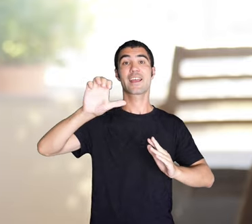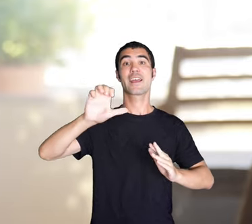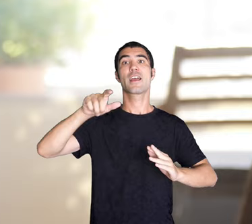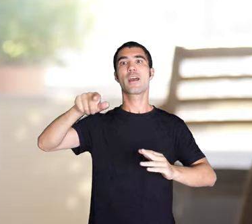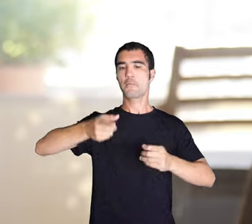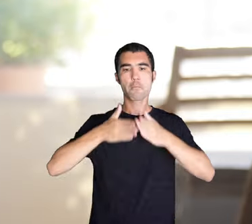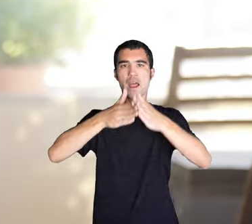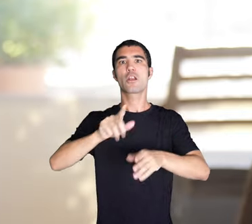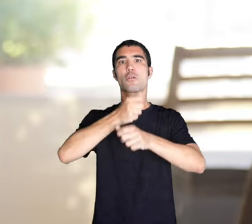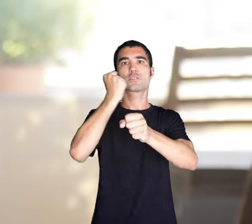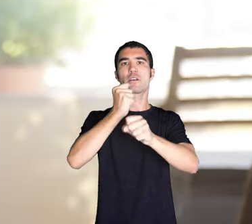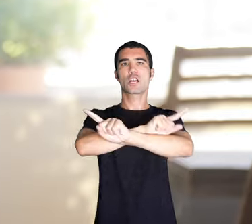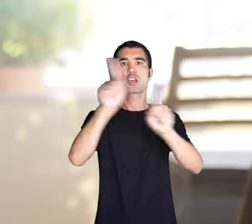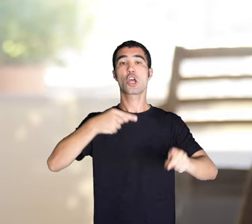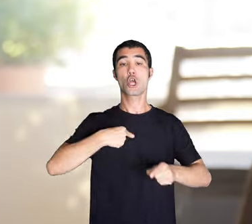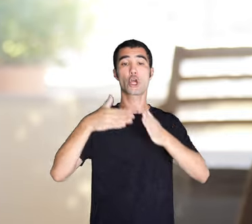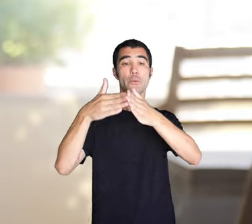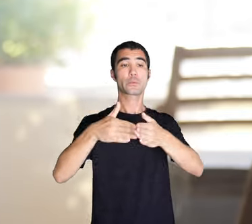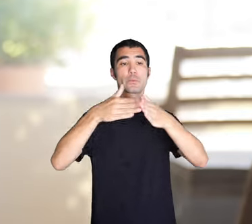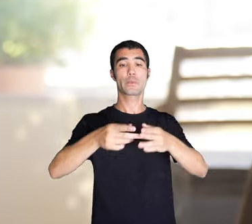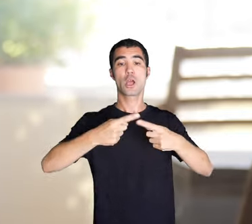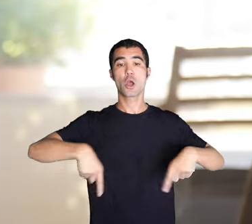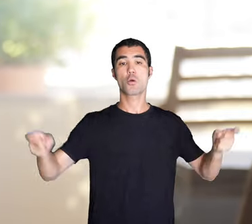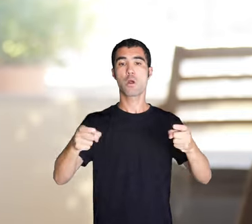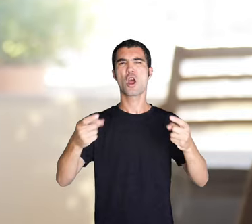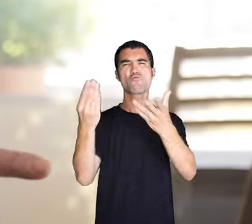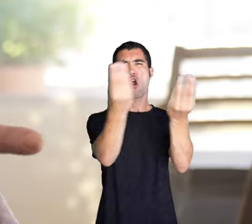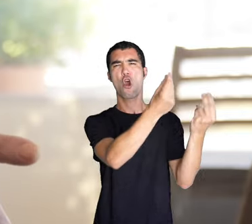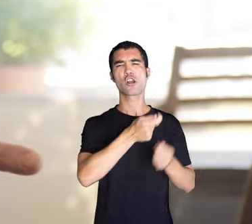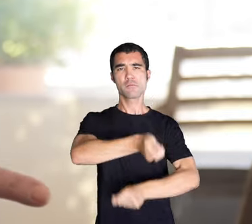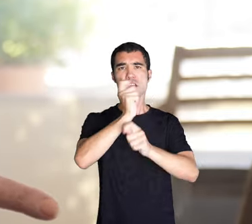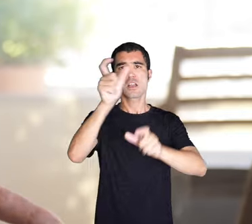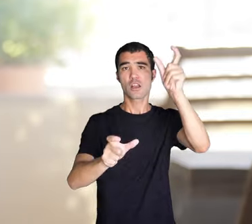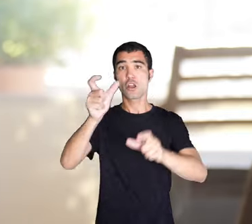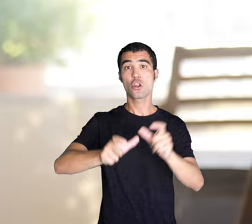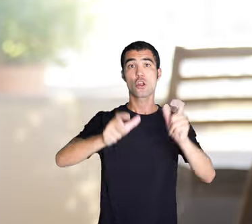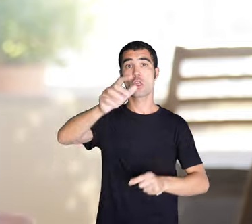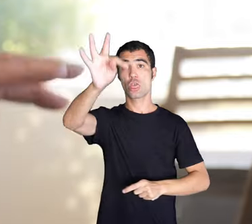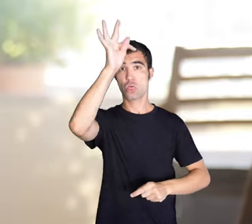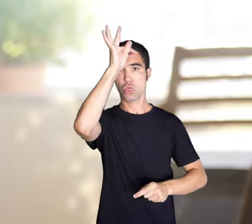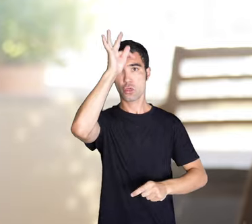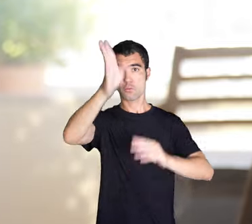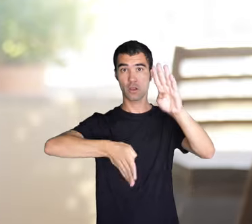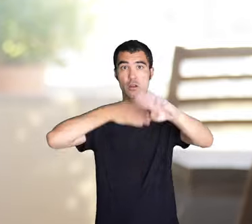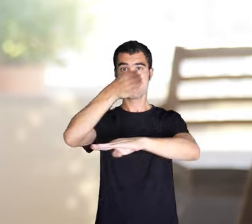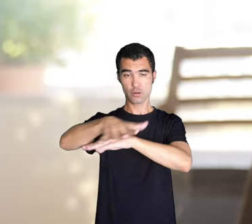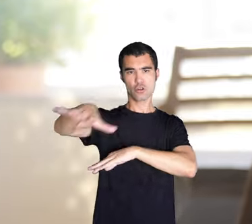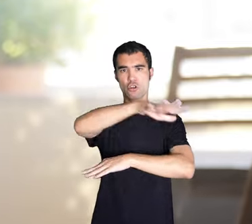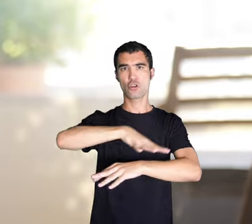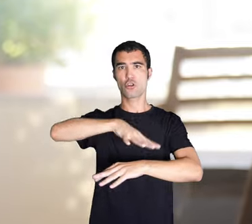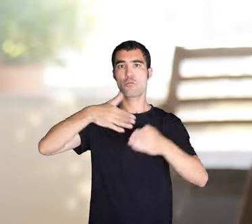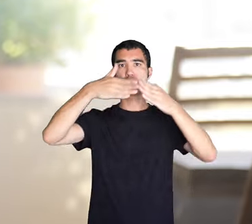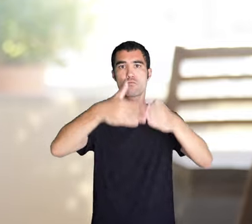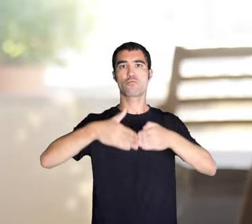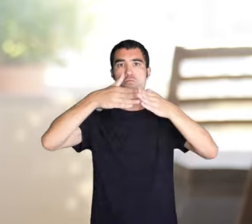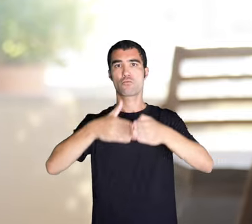del port i érem tots molt de pescadors. El diumenge anàvem allà, carregàvem la